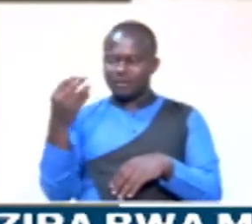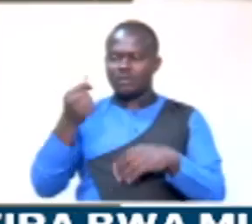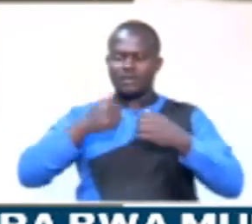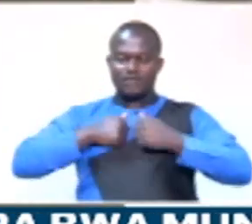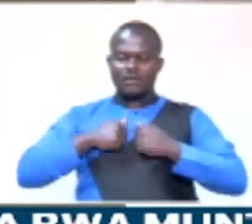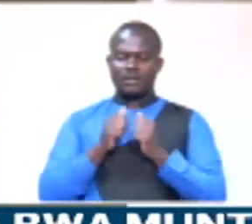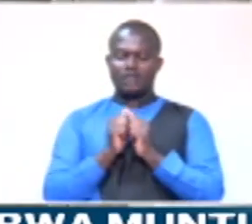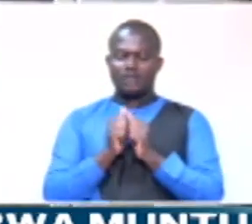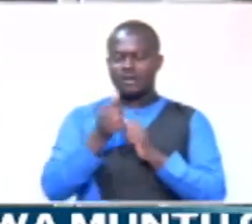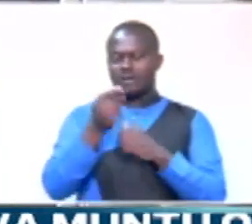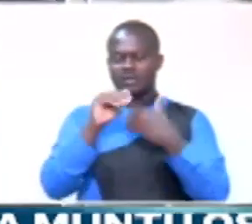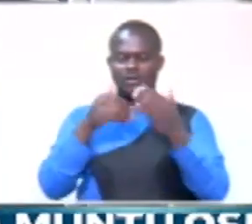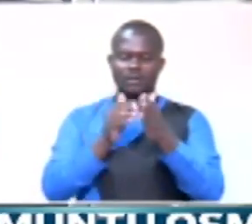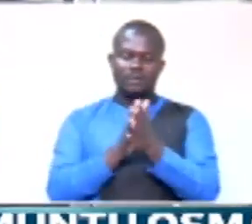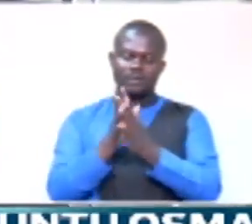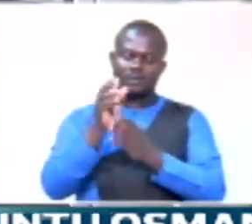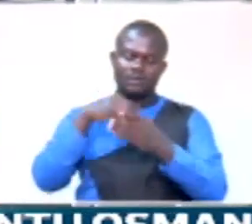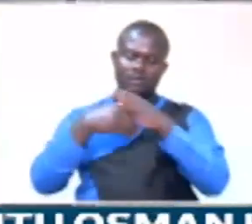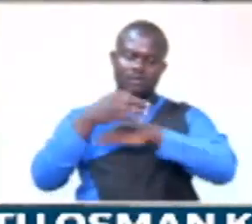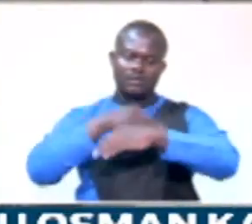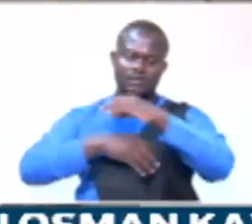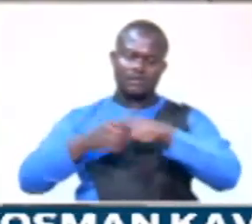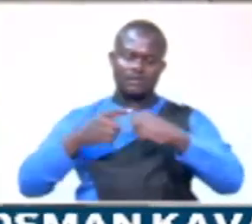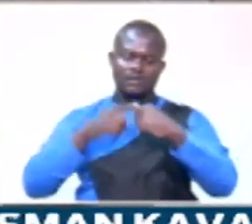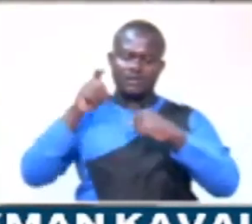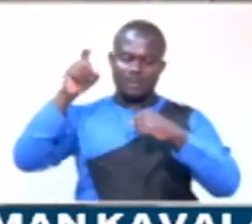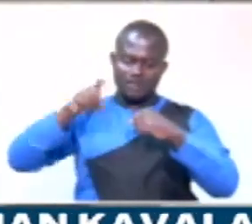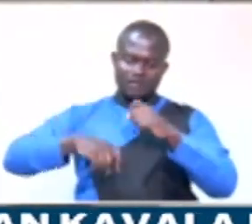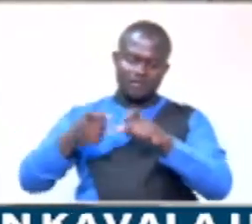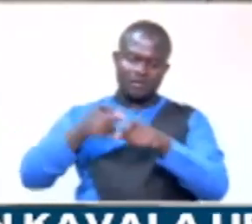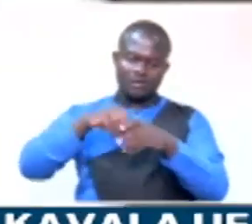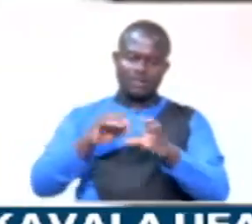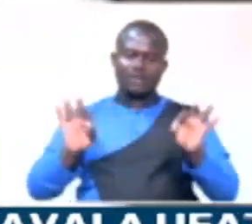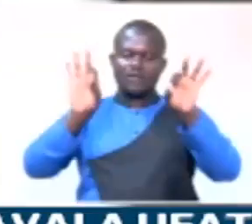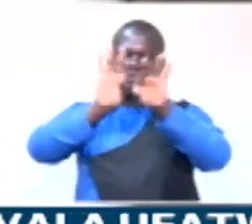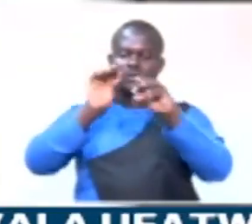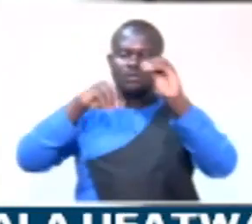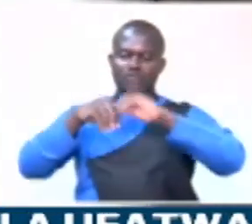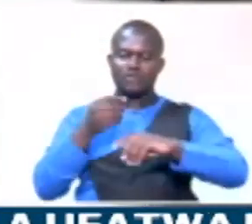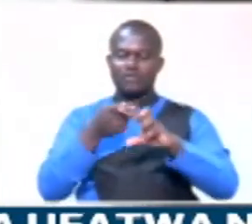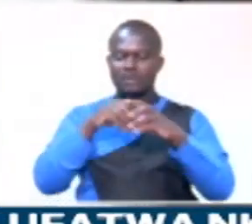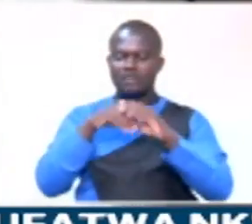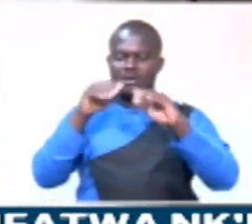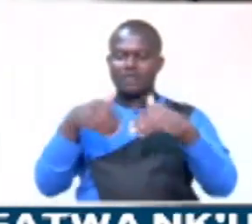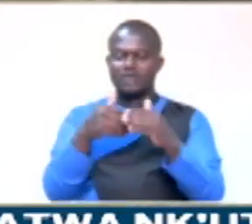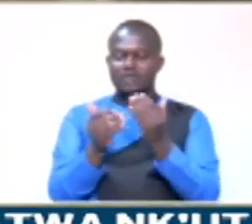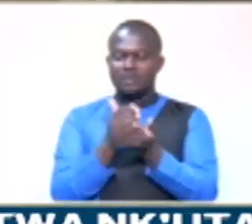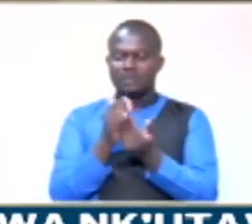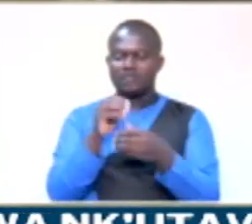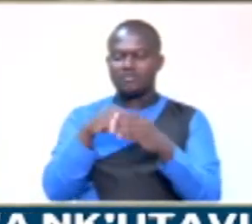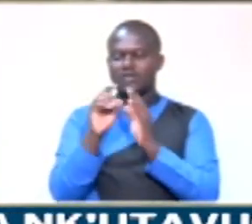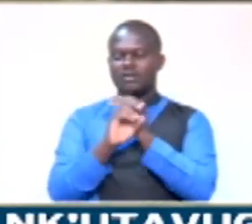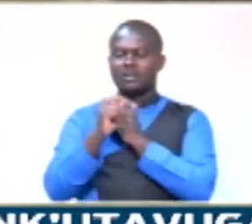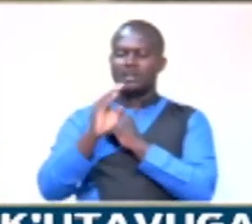Rwanda. Ayo mafaranga yashowe mu nganda esheshatu zagombaga kongerera agaciro umusaruro w'ibikomoka ku buhinzi n'ubworozi mu turere twa